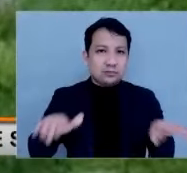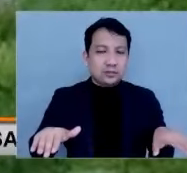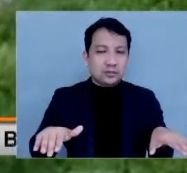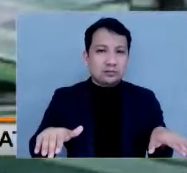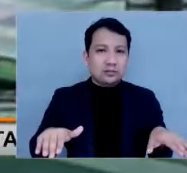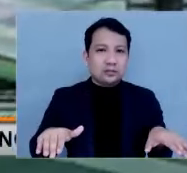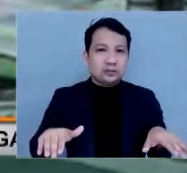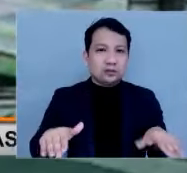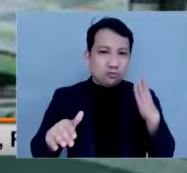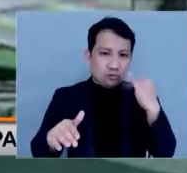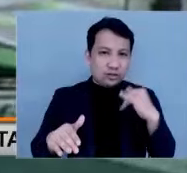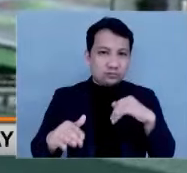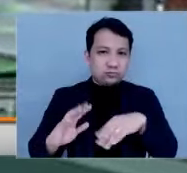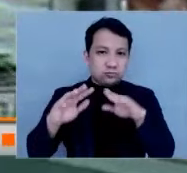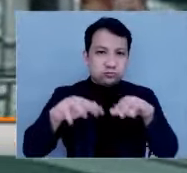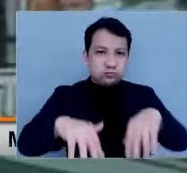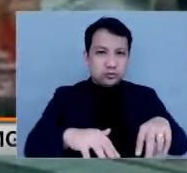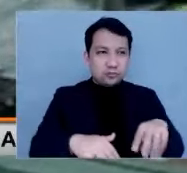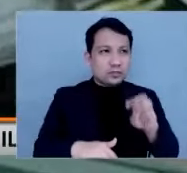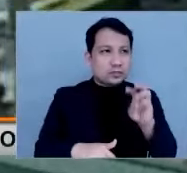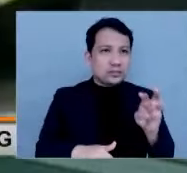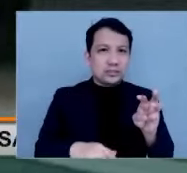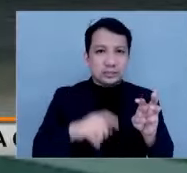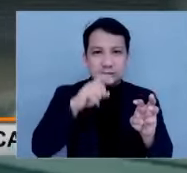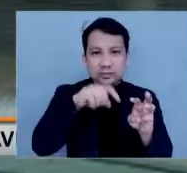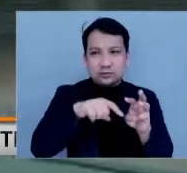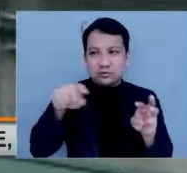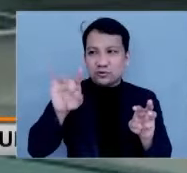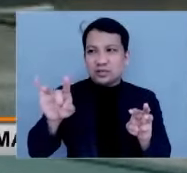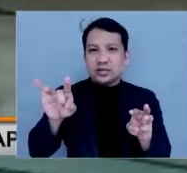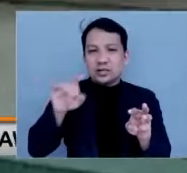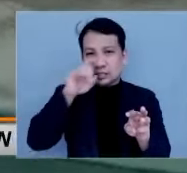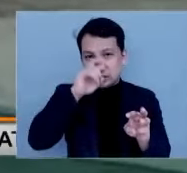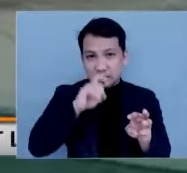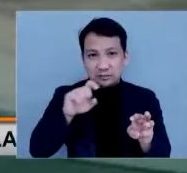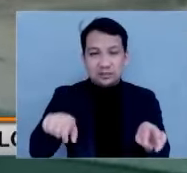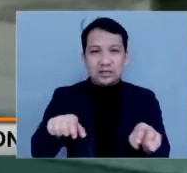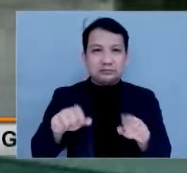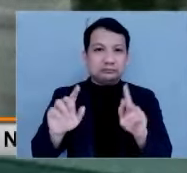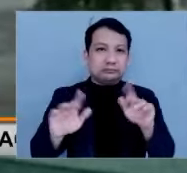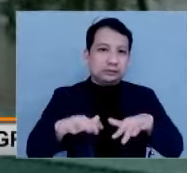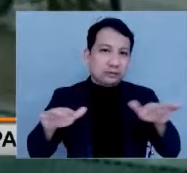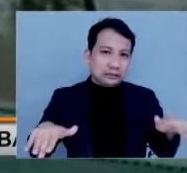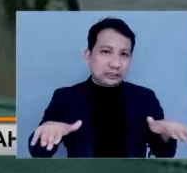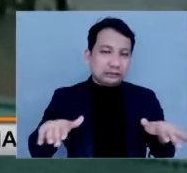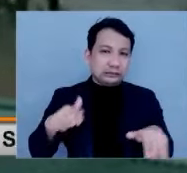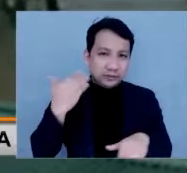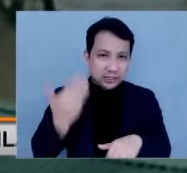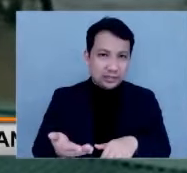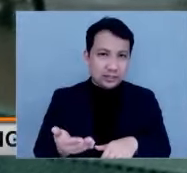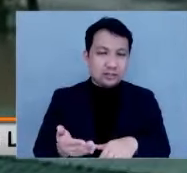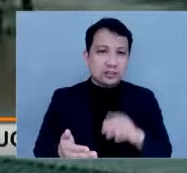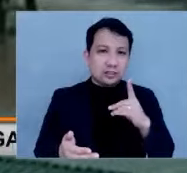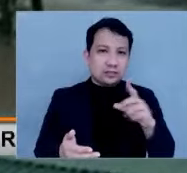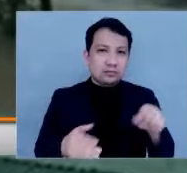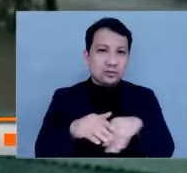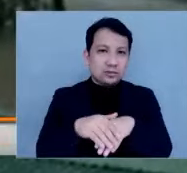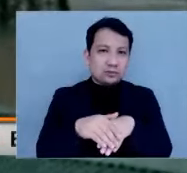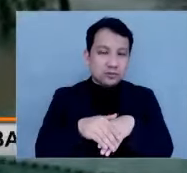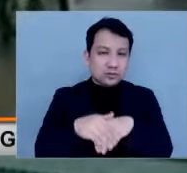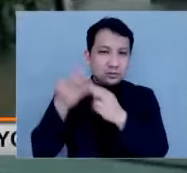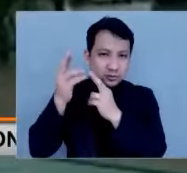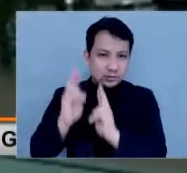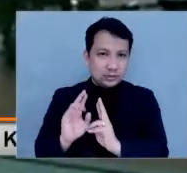maluno nasa anim at walong taong gulang daw ang mga biktima tumanggi ng magbigay ng detalye si Dizon bilang respeto